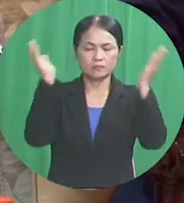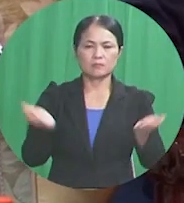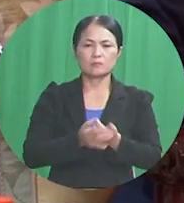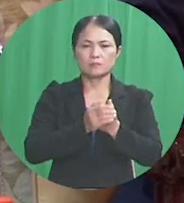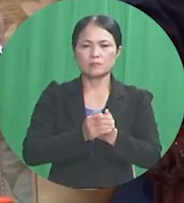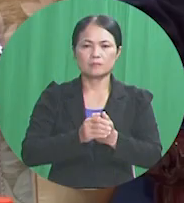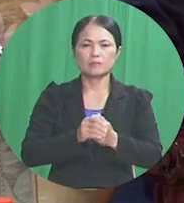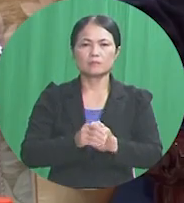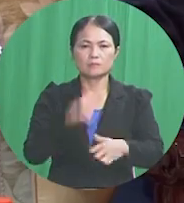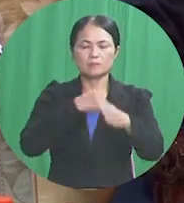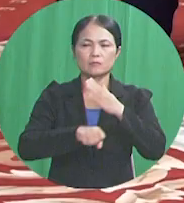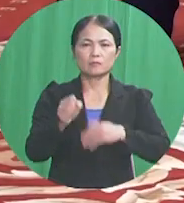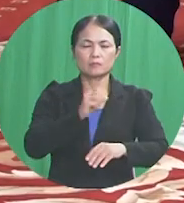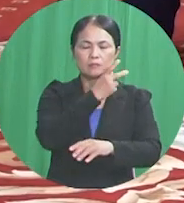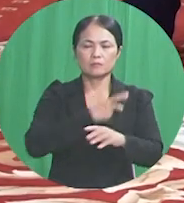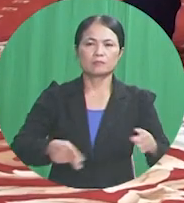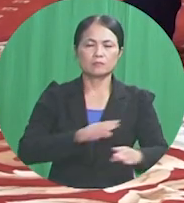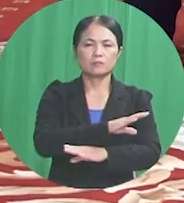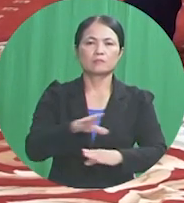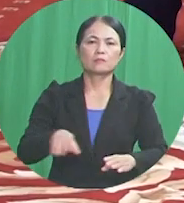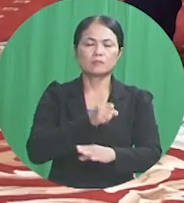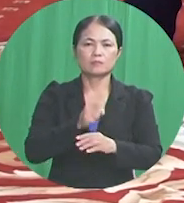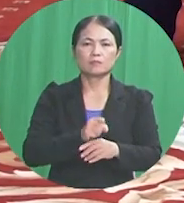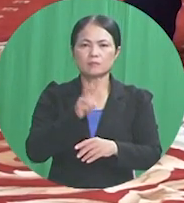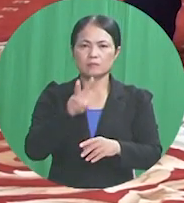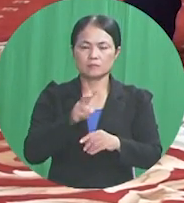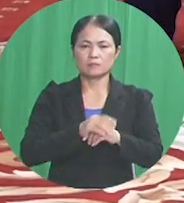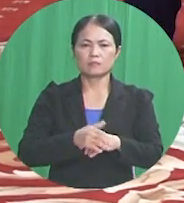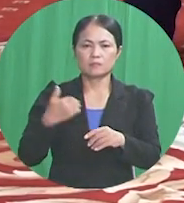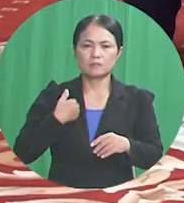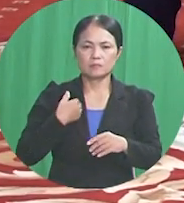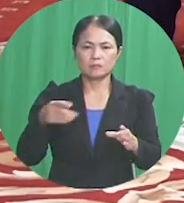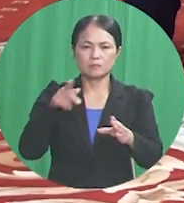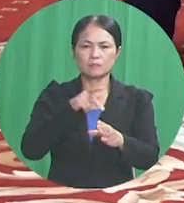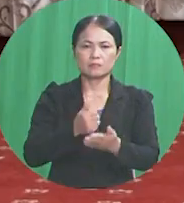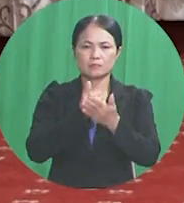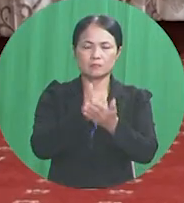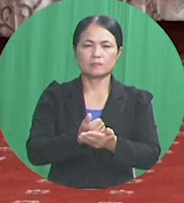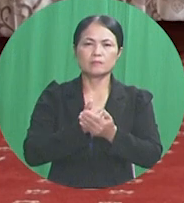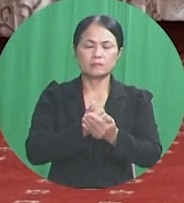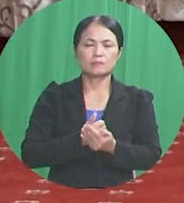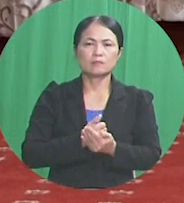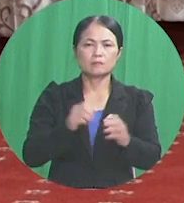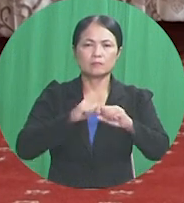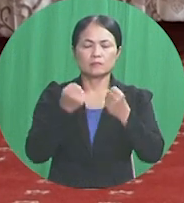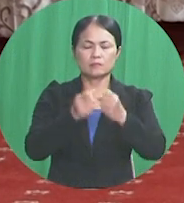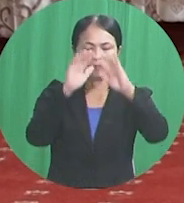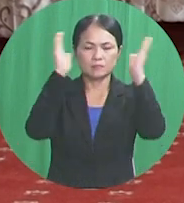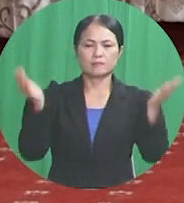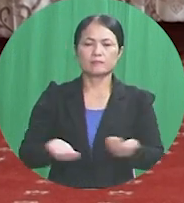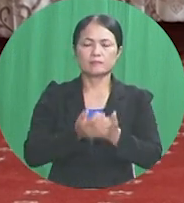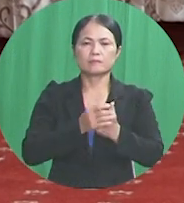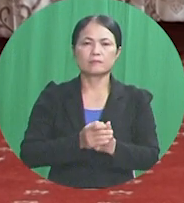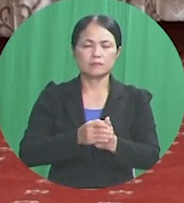การจับประเด็นสันติในประเทศจีนในจักรกัมพูชีจีเลือกตีปีคือมีการจรวมเจริญยางสกัดปีองค์การสหประชาชา